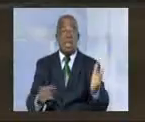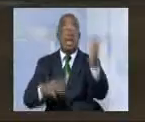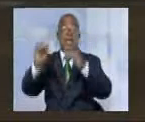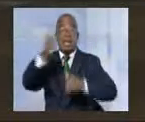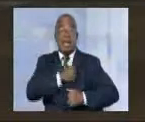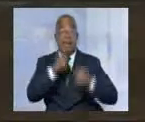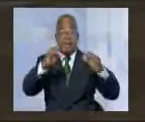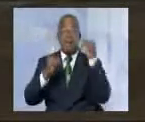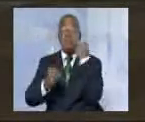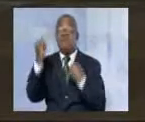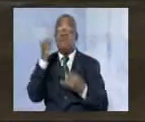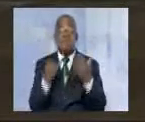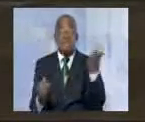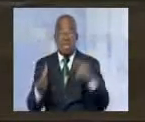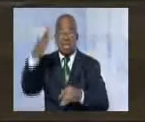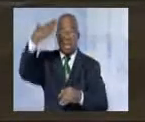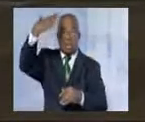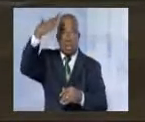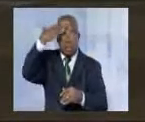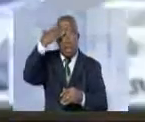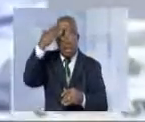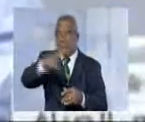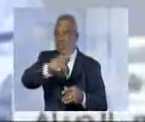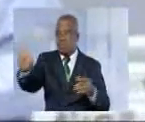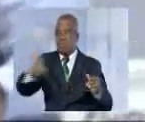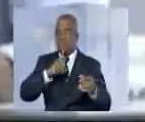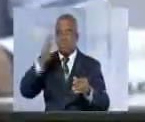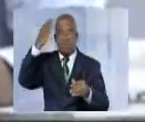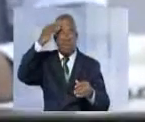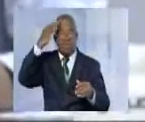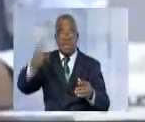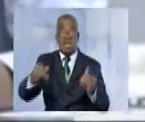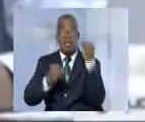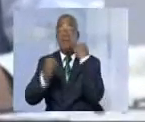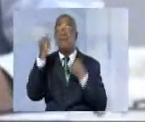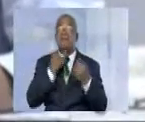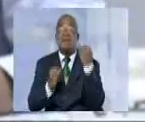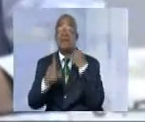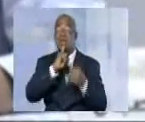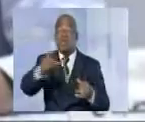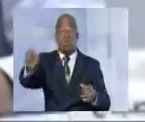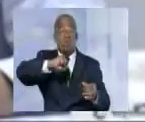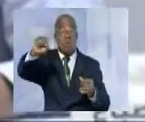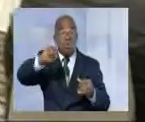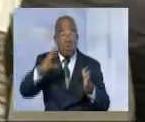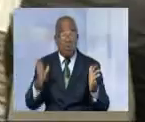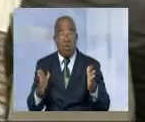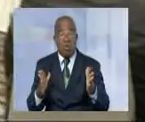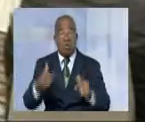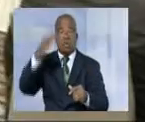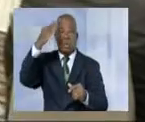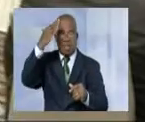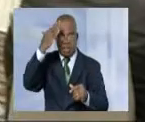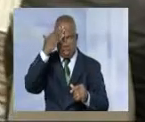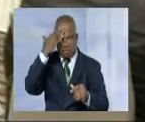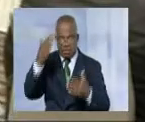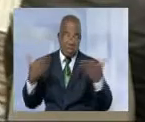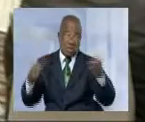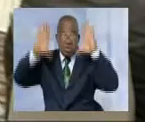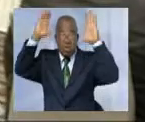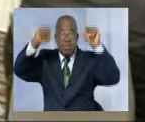Moaz el-Khatib, le président de la coalition nationale syrienne, l'opposition s'est dotée d'un président par intérim pour assurer la